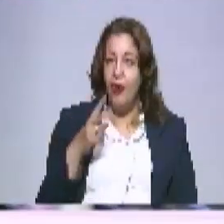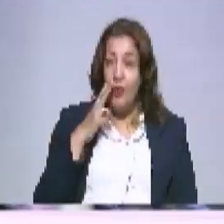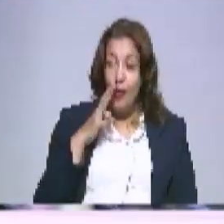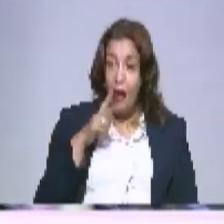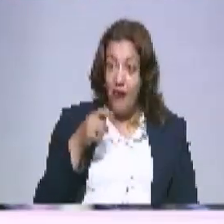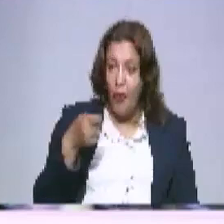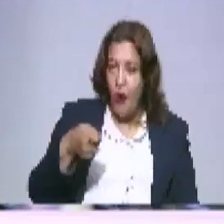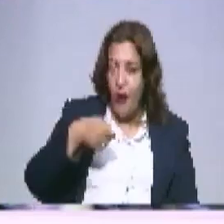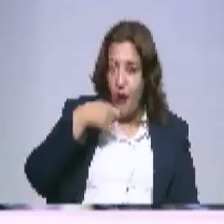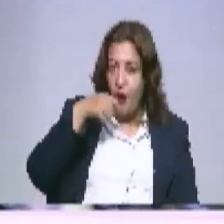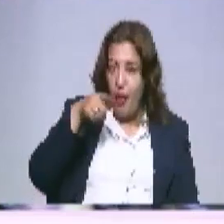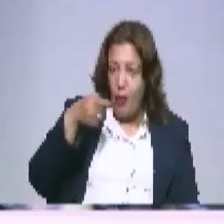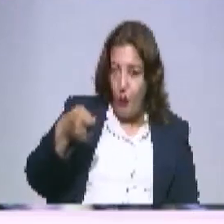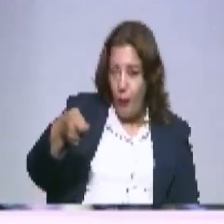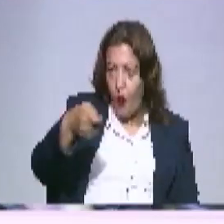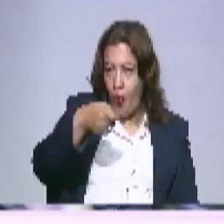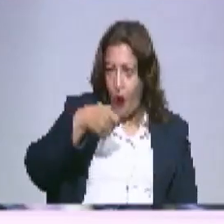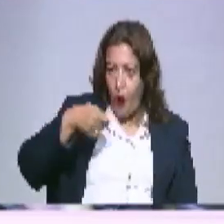بقى.